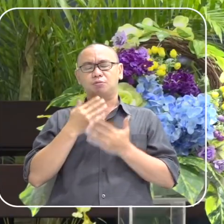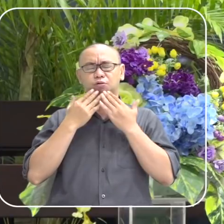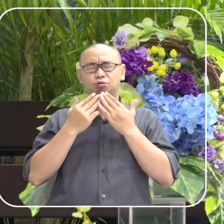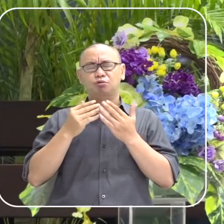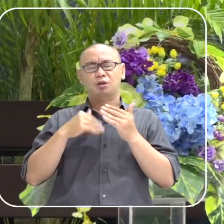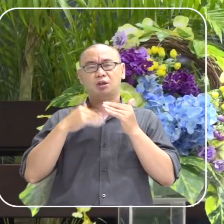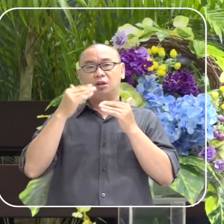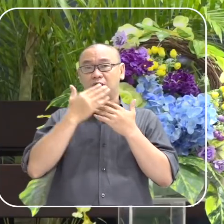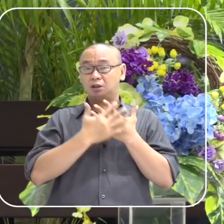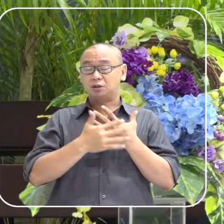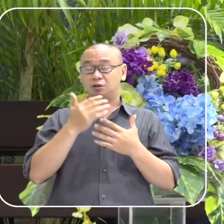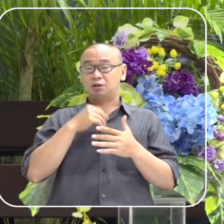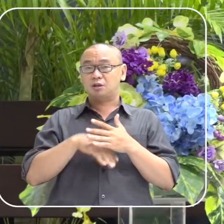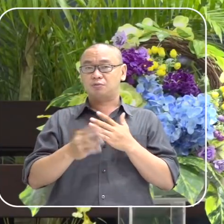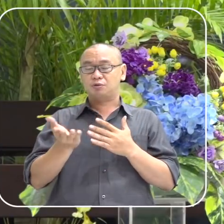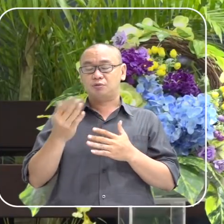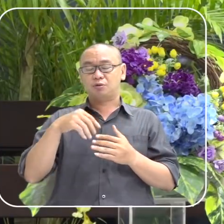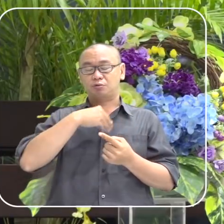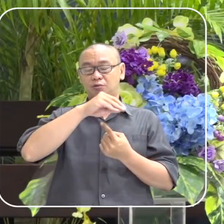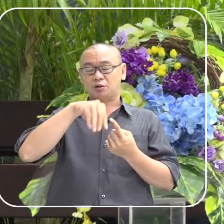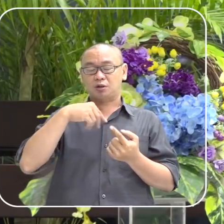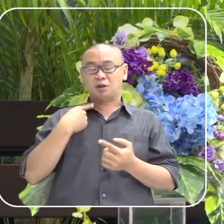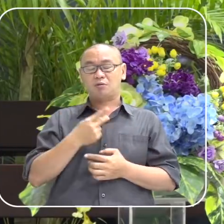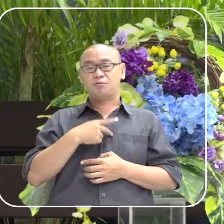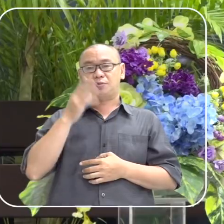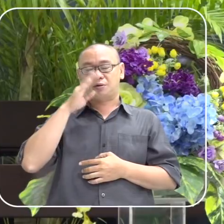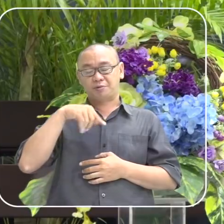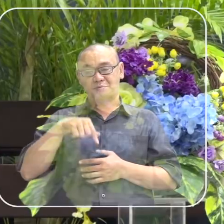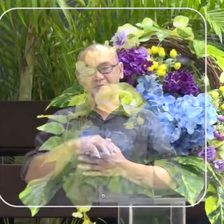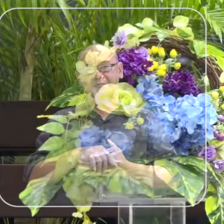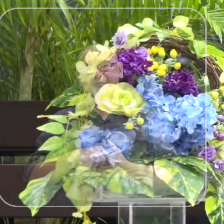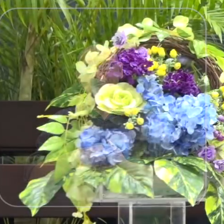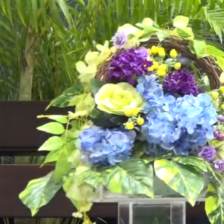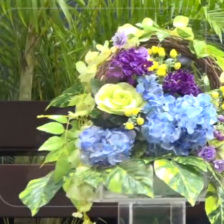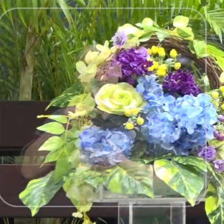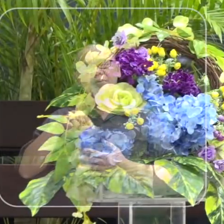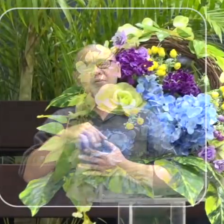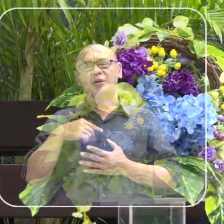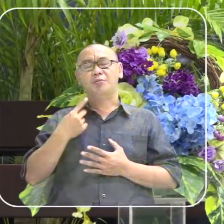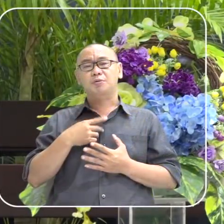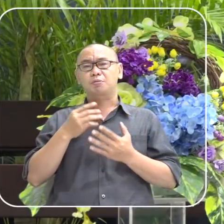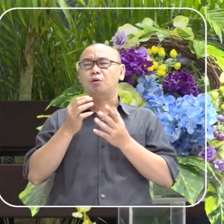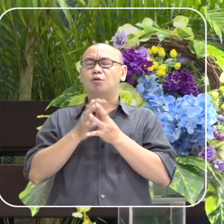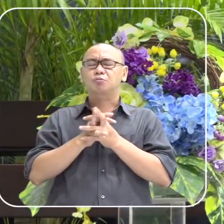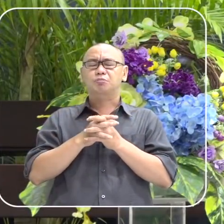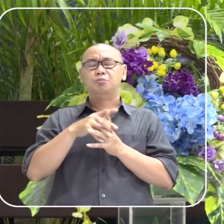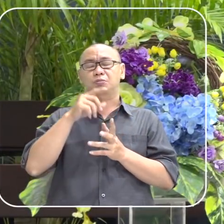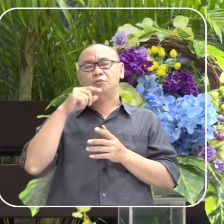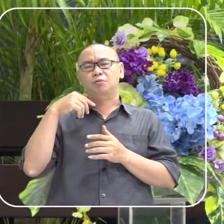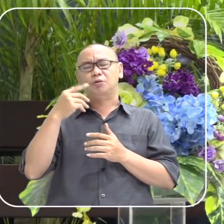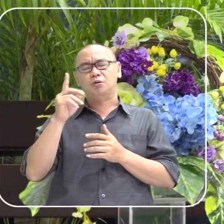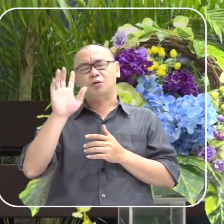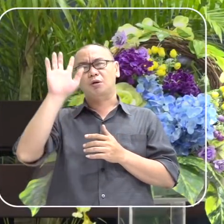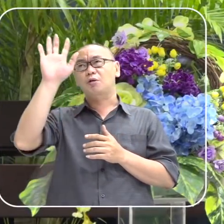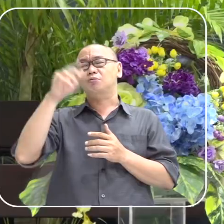dalam kehidupan keluarga kami saat ini. Bapa, saat ini kami mohon, kiranya Engkau selalu menyertai seluruh